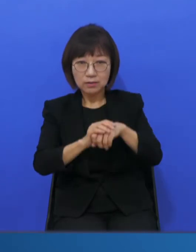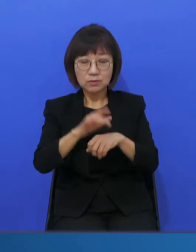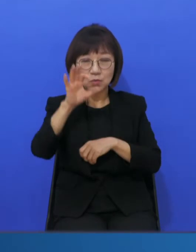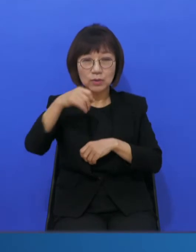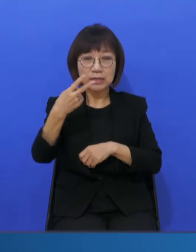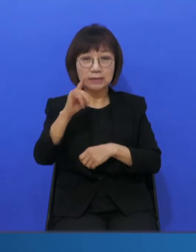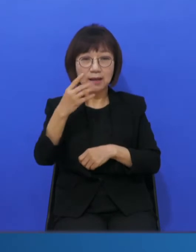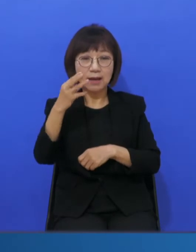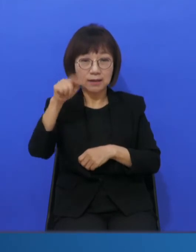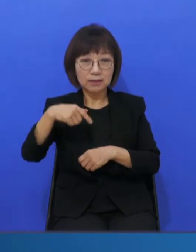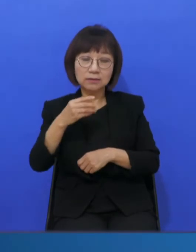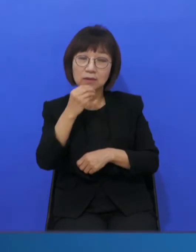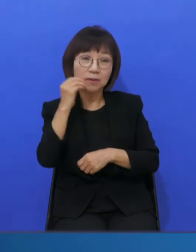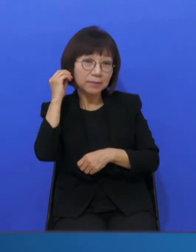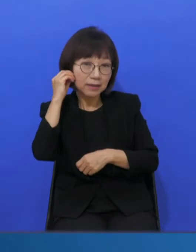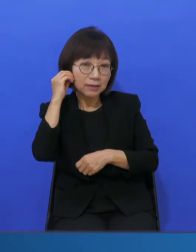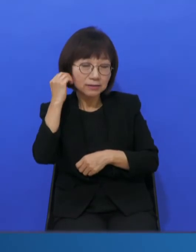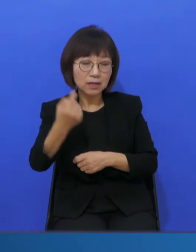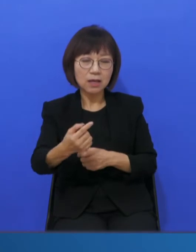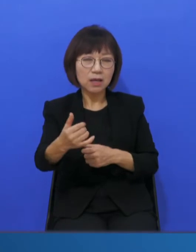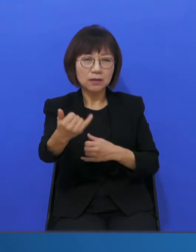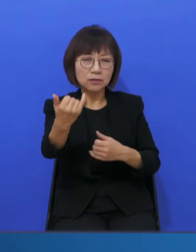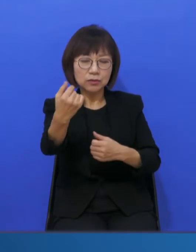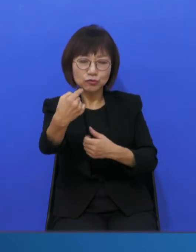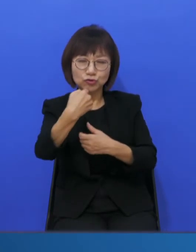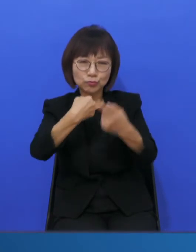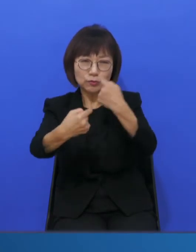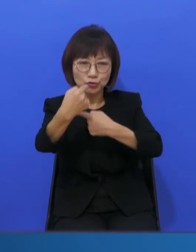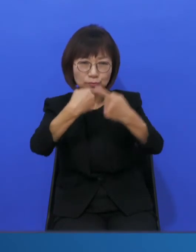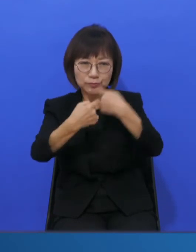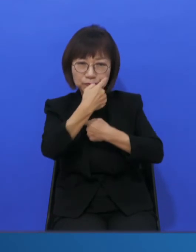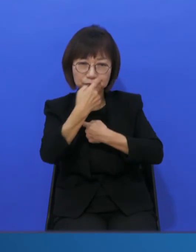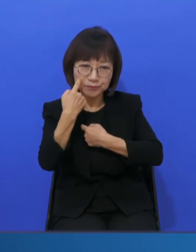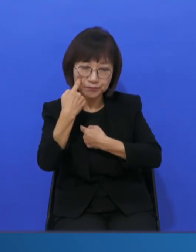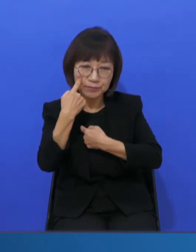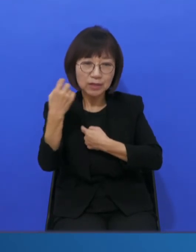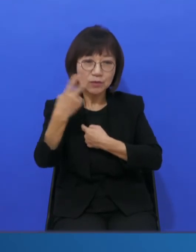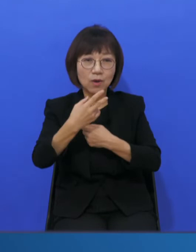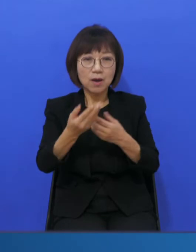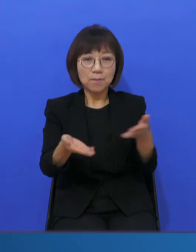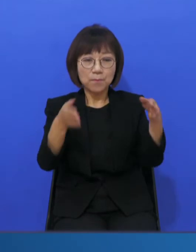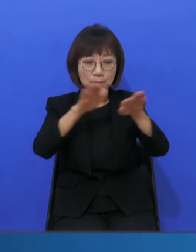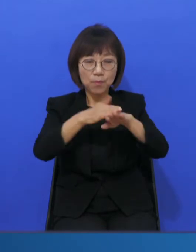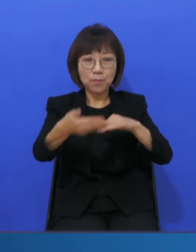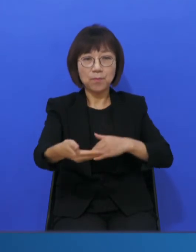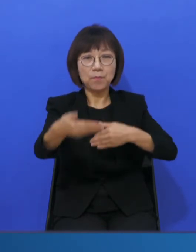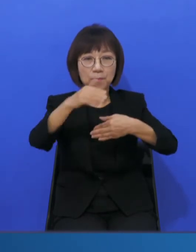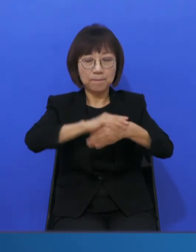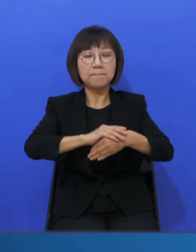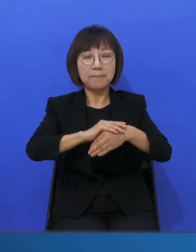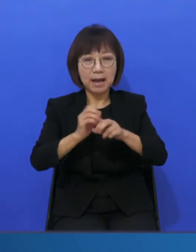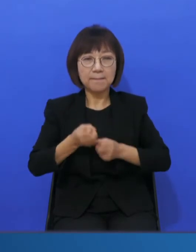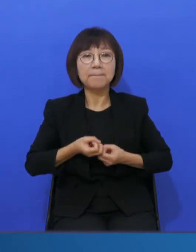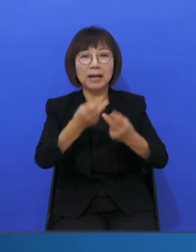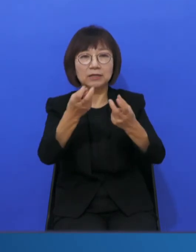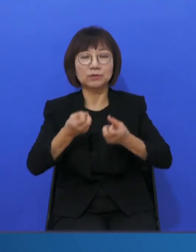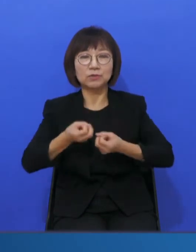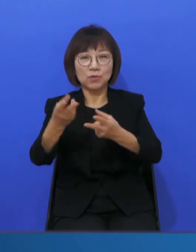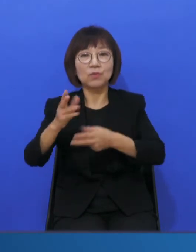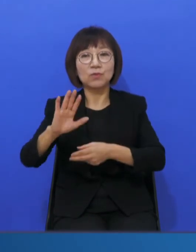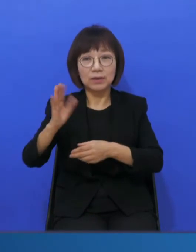관리를 하고 저희 위다락 홈페이지에 들어오는 주문 확인, 그리고 상품 포장을 해서 발송이